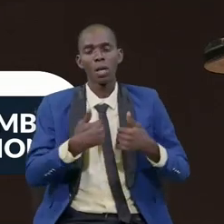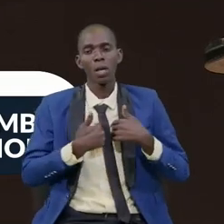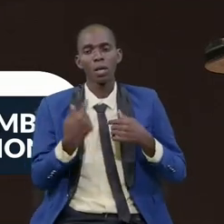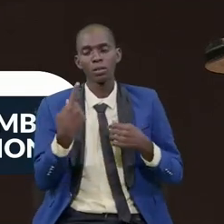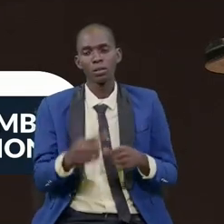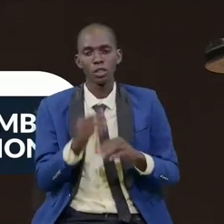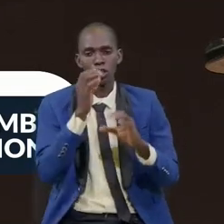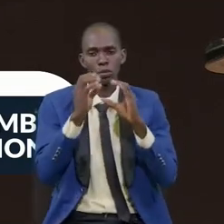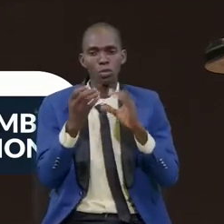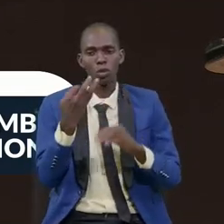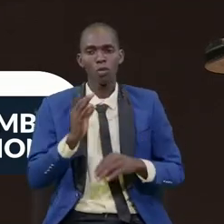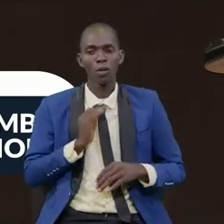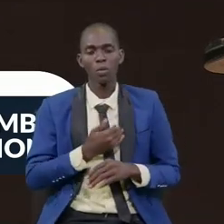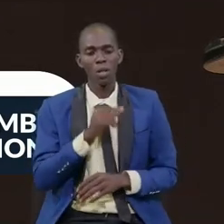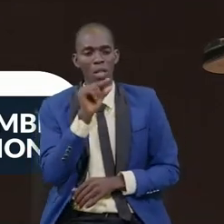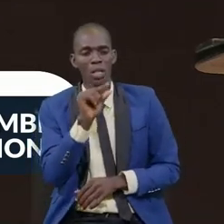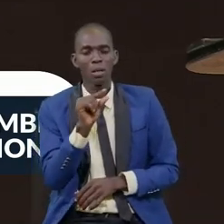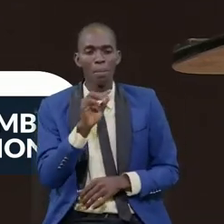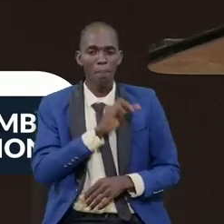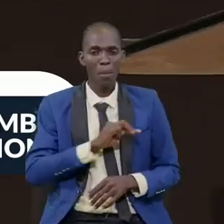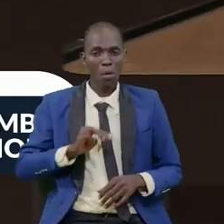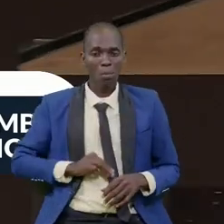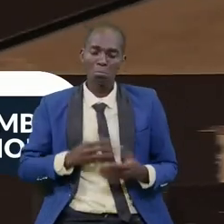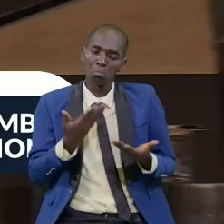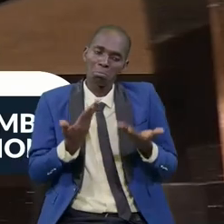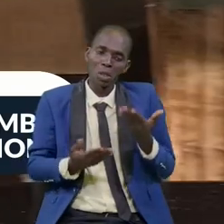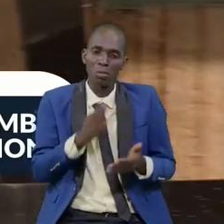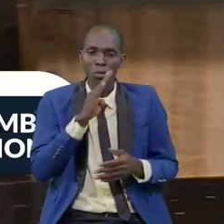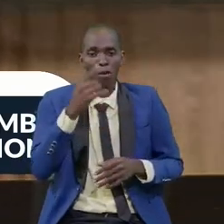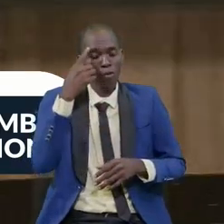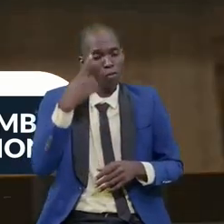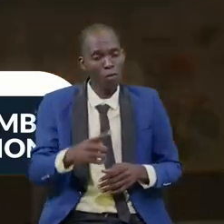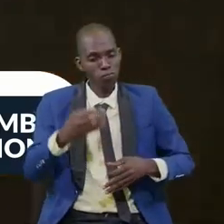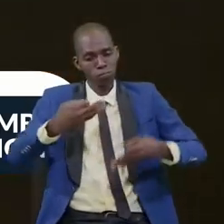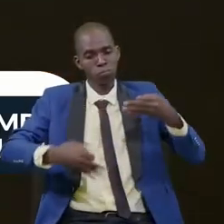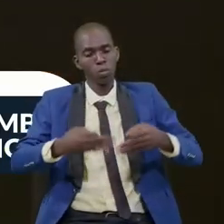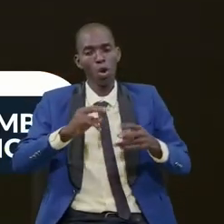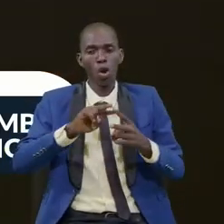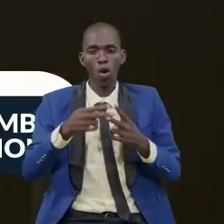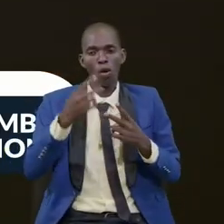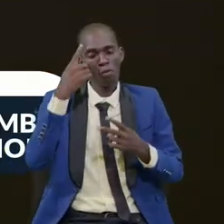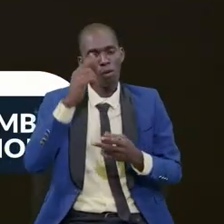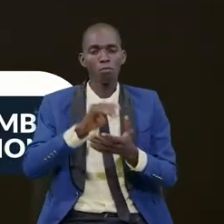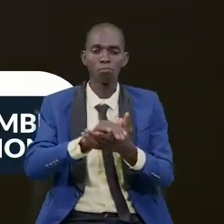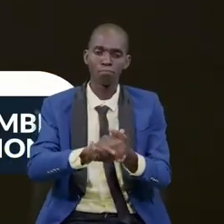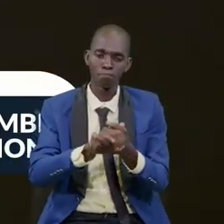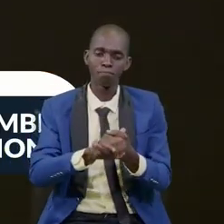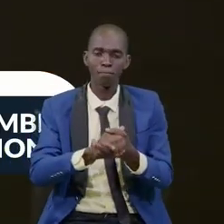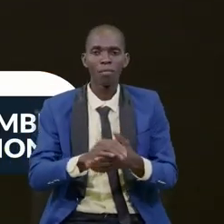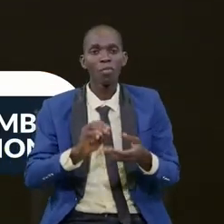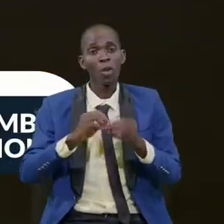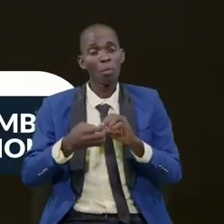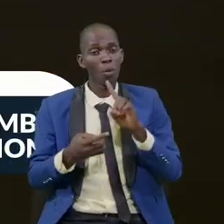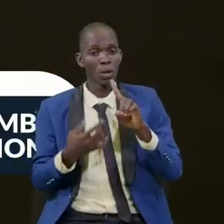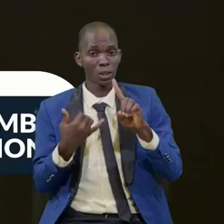nous avons la communication de notre petit membre, soit pour la condamnation ou pour l'éloge. Nous allons voir la première partie. Le